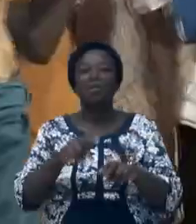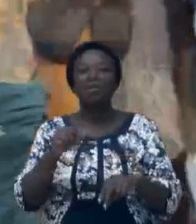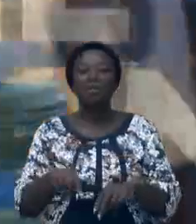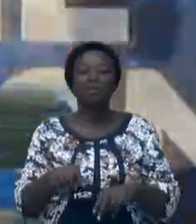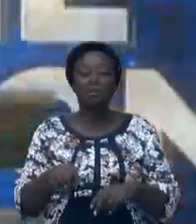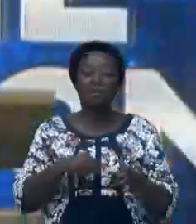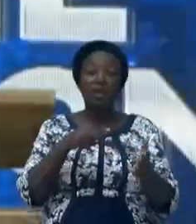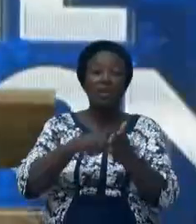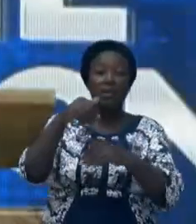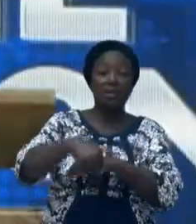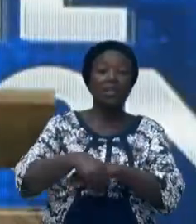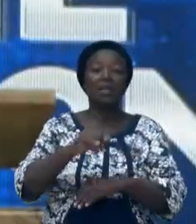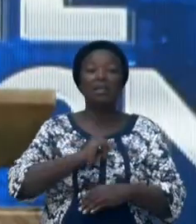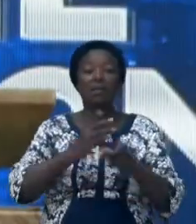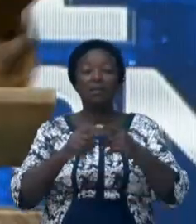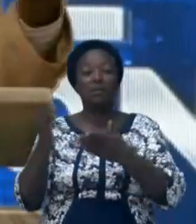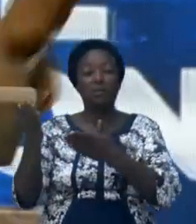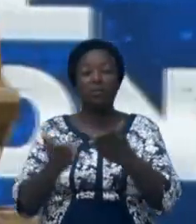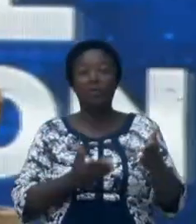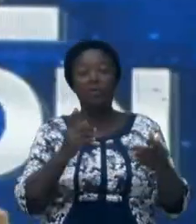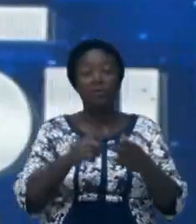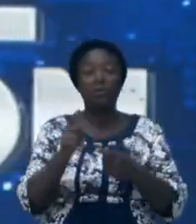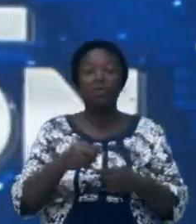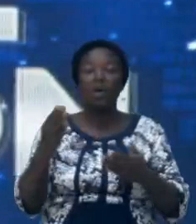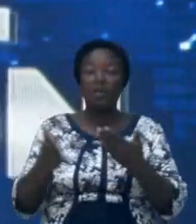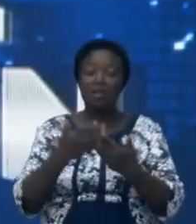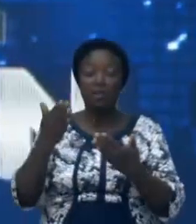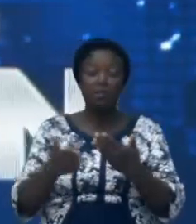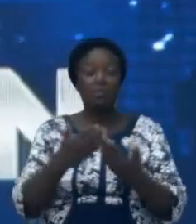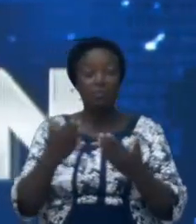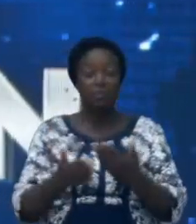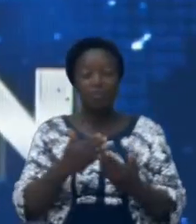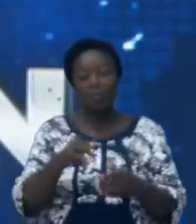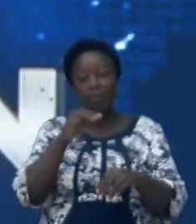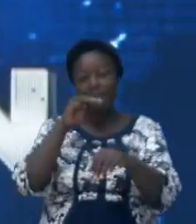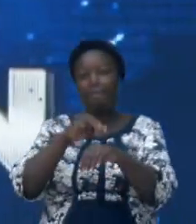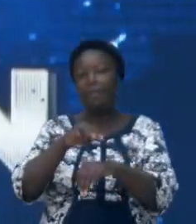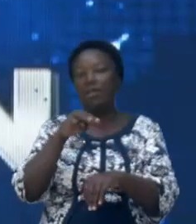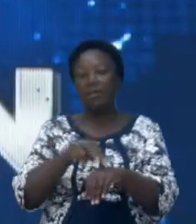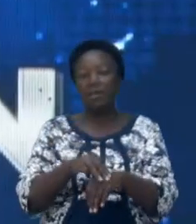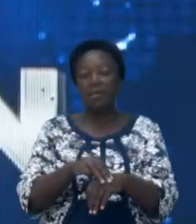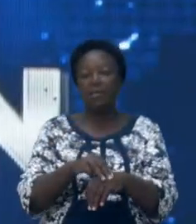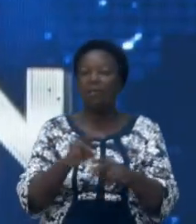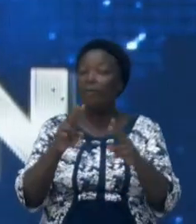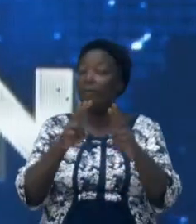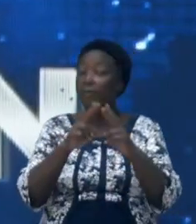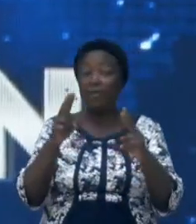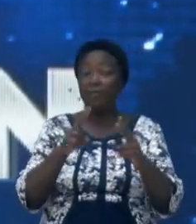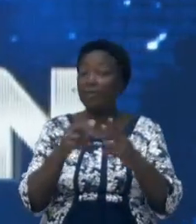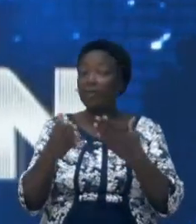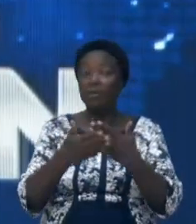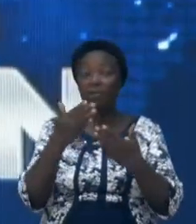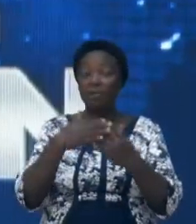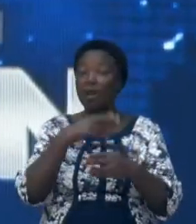que dieu bénisse vous asseoir ce soir je veux vous présentez un mais c'est très